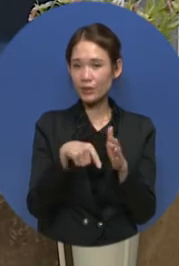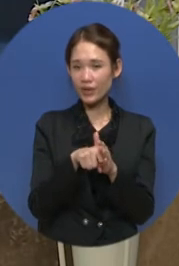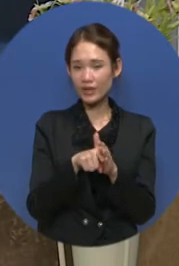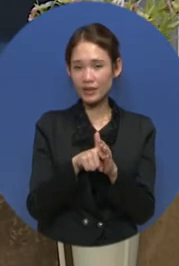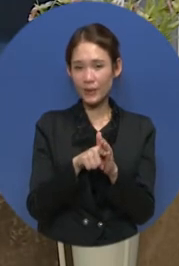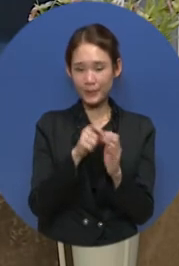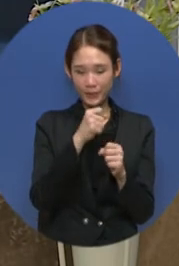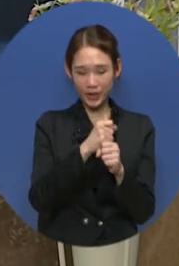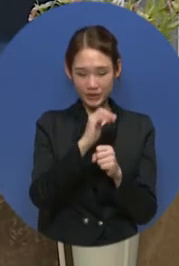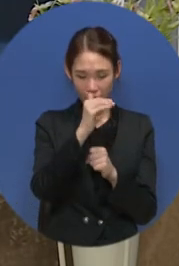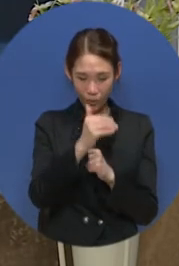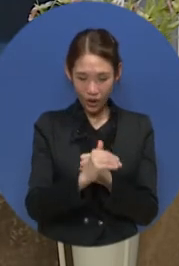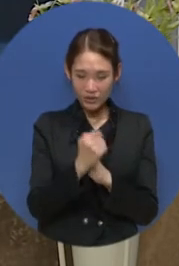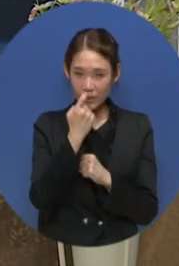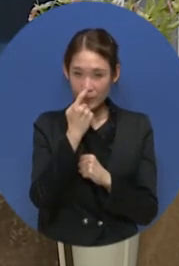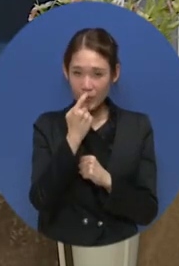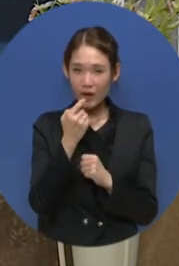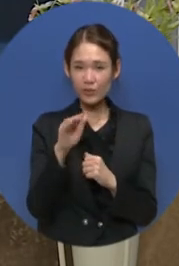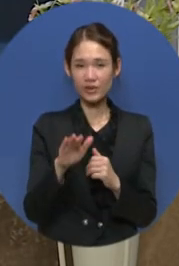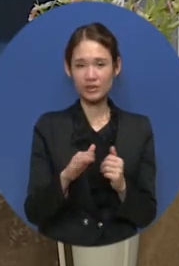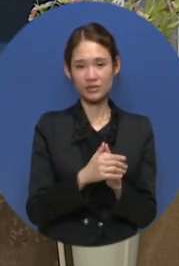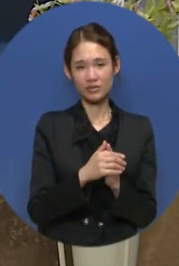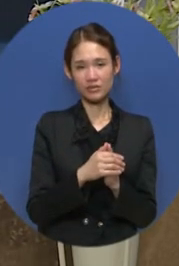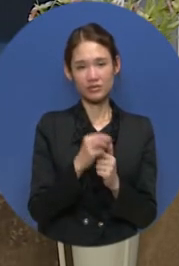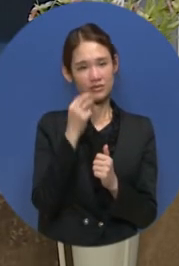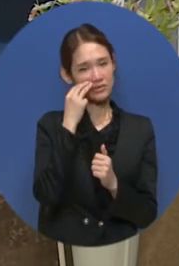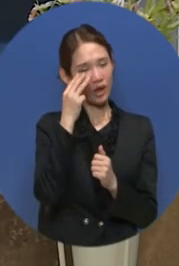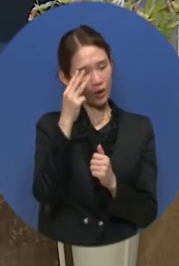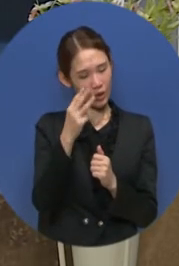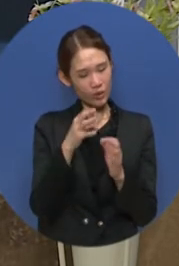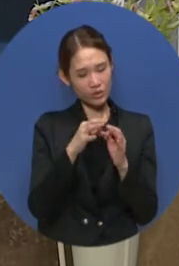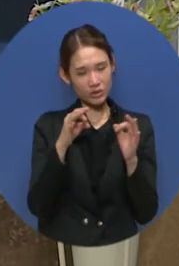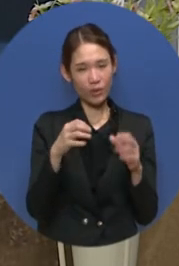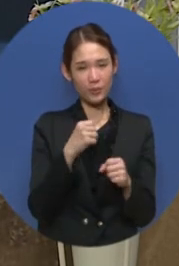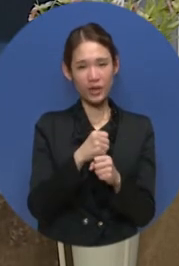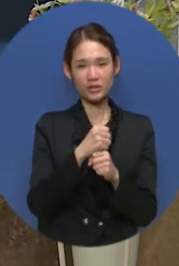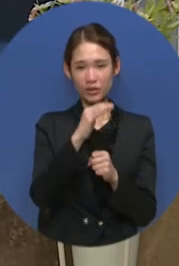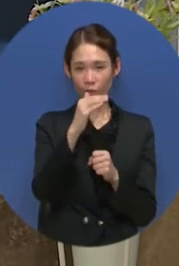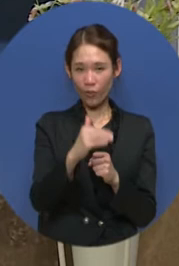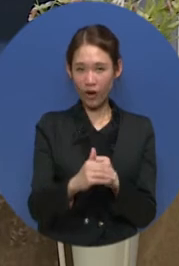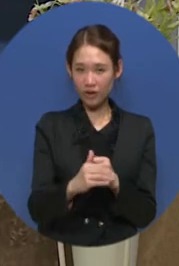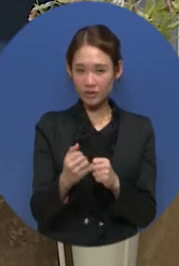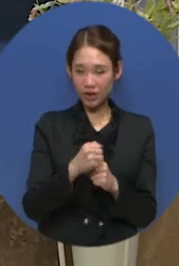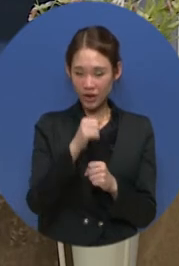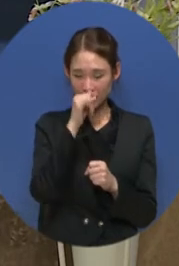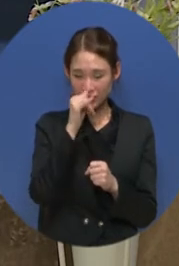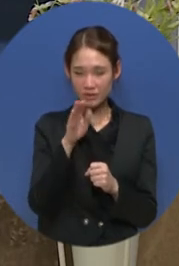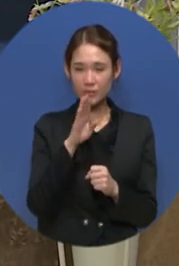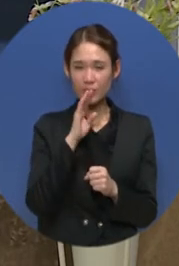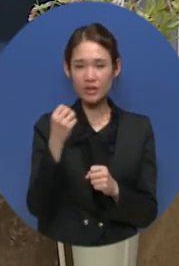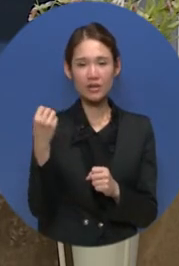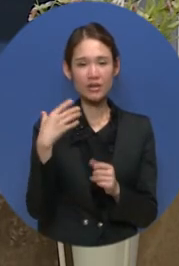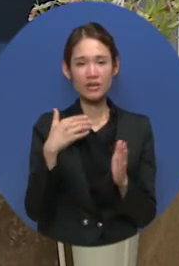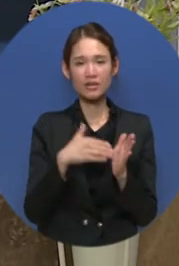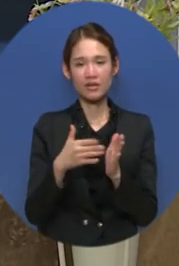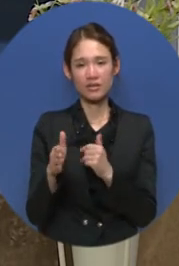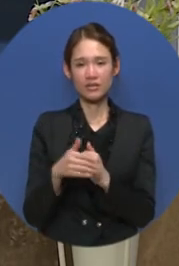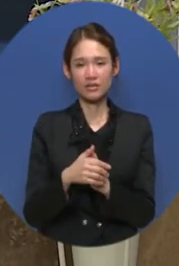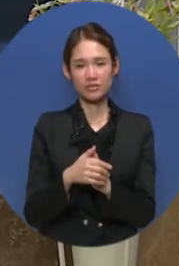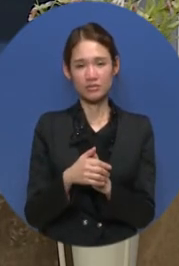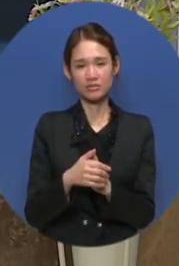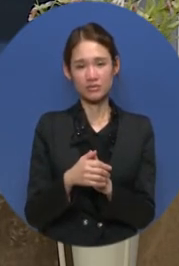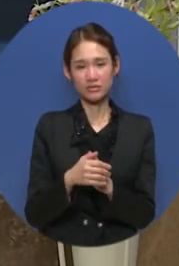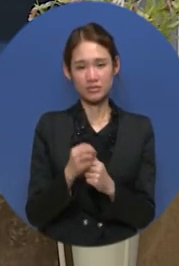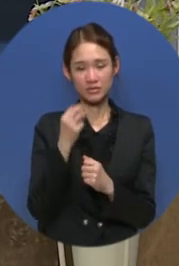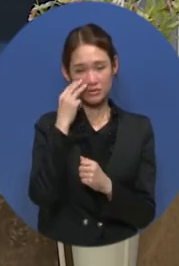이제 만드는 과정을 배워야 하는데 네. 그 3개월간의 만드는 과정을 거쳤다고 말씀을 네, 하셨잖아요. 네. 네, 근데